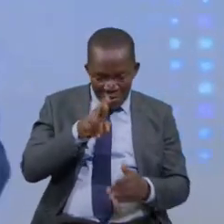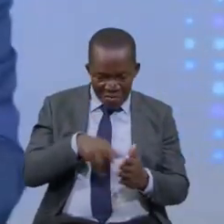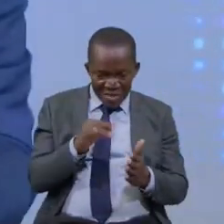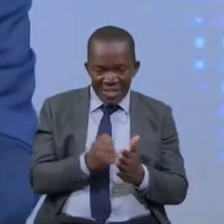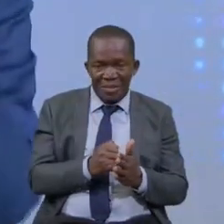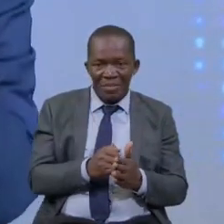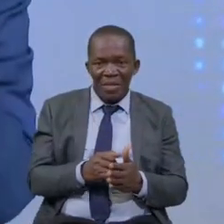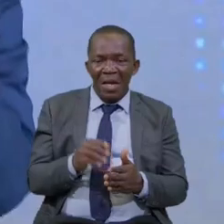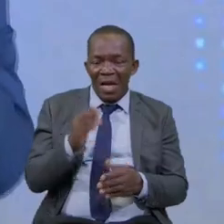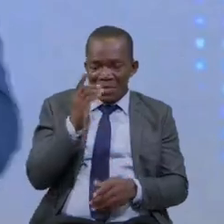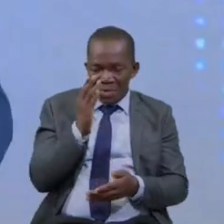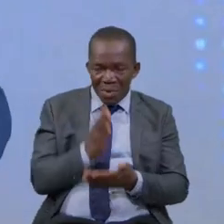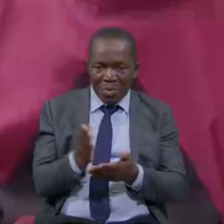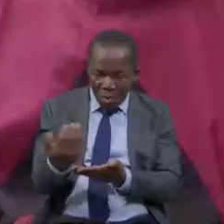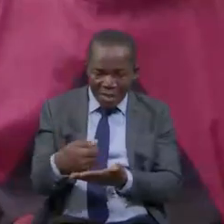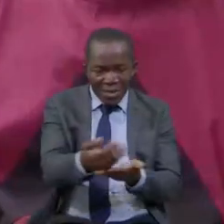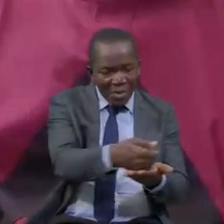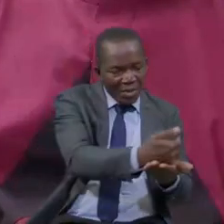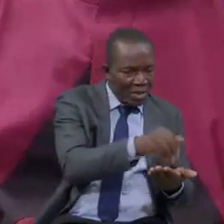Et aujourd'hui, nous sommes encore là.